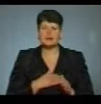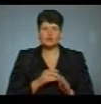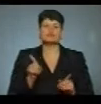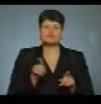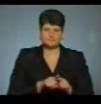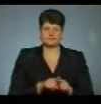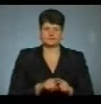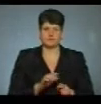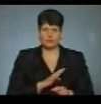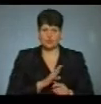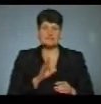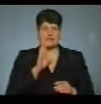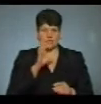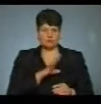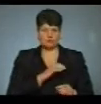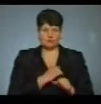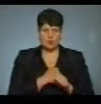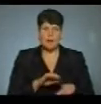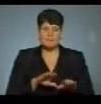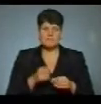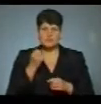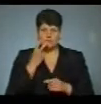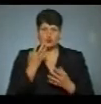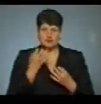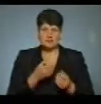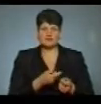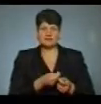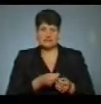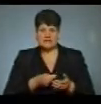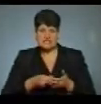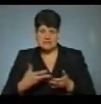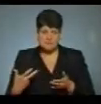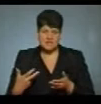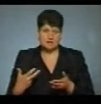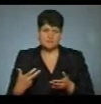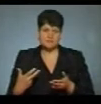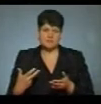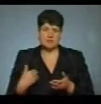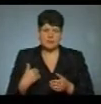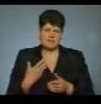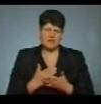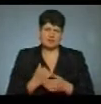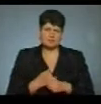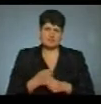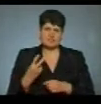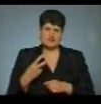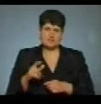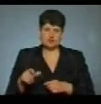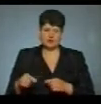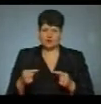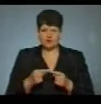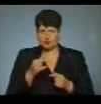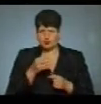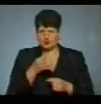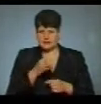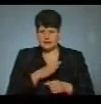цього, це зранку було зроблено і після обіду також проведено забір. Ми мали зробити це 20 чоловік, точно не можу сказати,